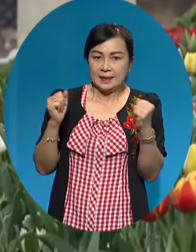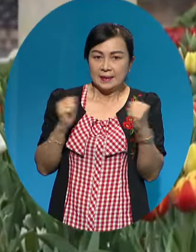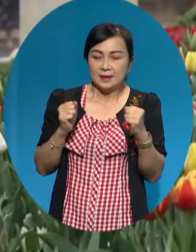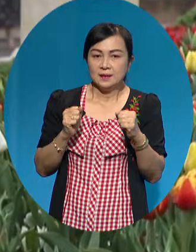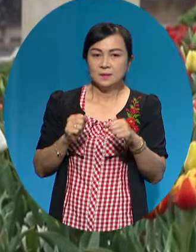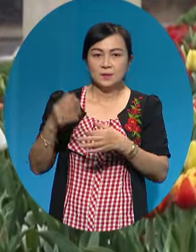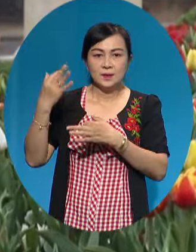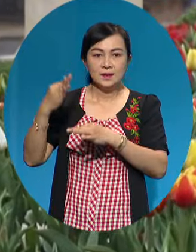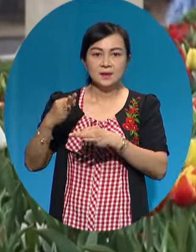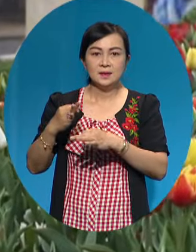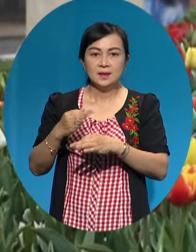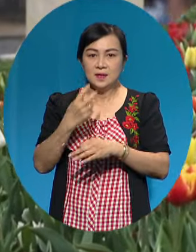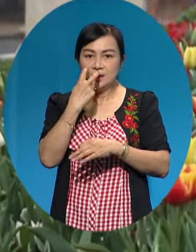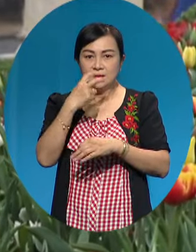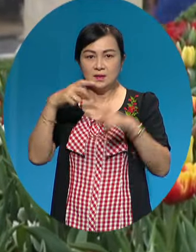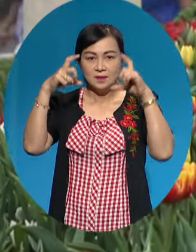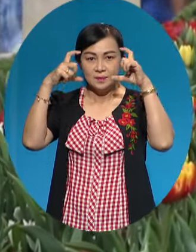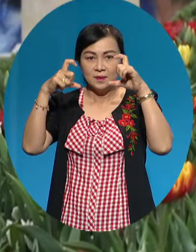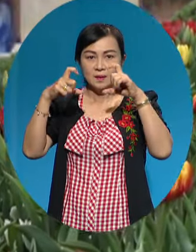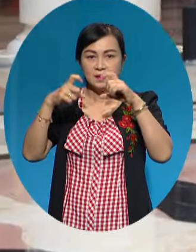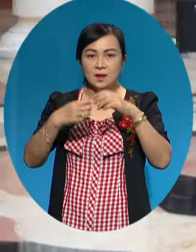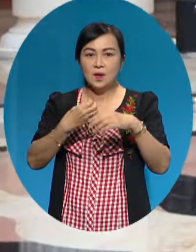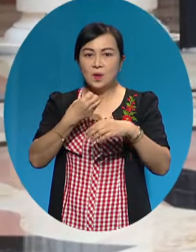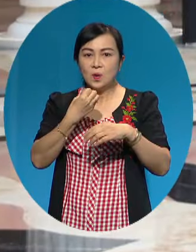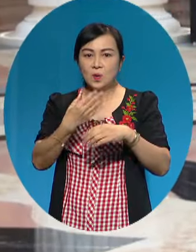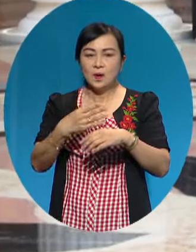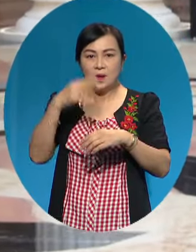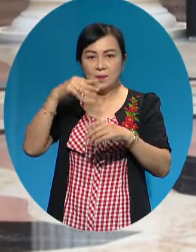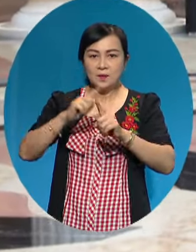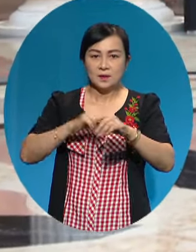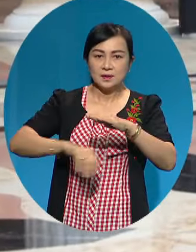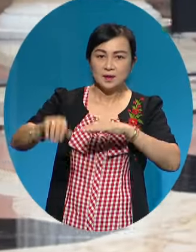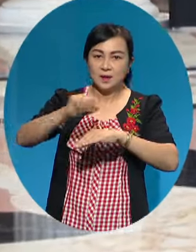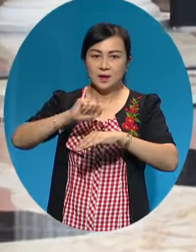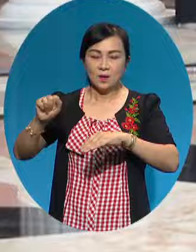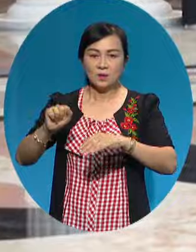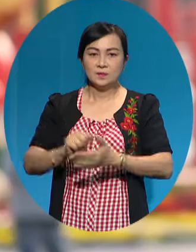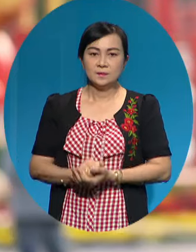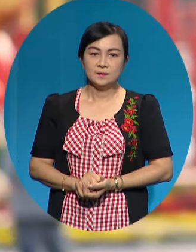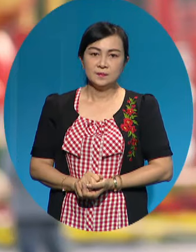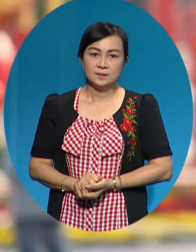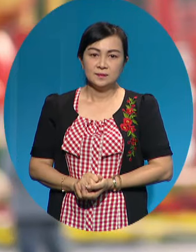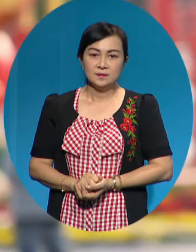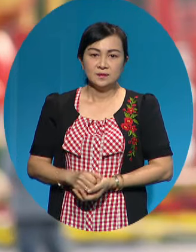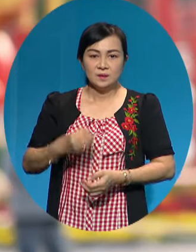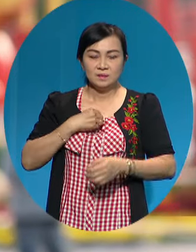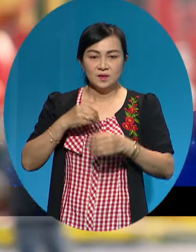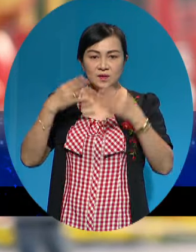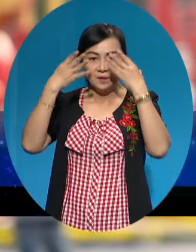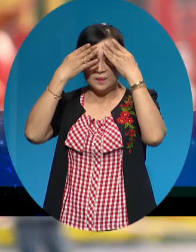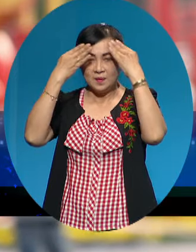của mùa Tết, còn ngắm nhìn và chụp ảnh bên những loài hoa xuân mang sắc màu châu Âu rực rỡ. Chúng tôi rất là phấn